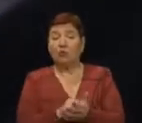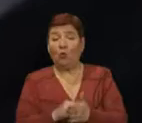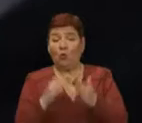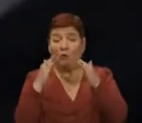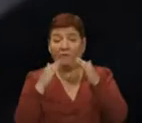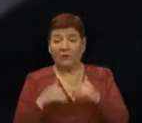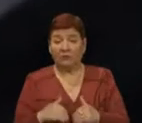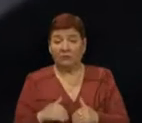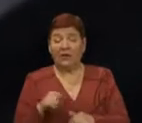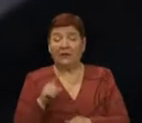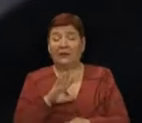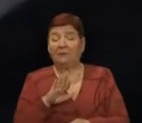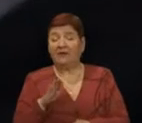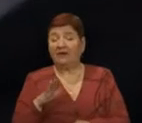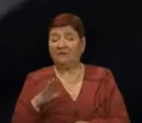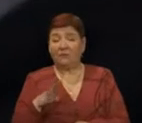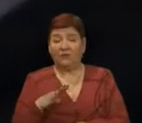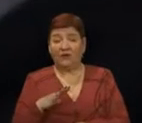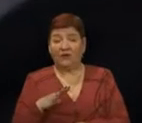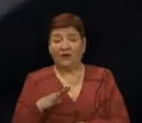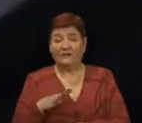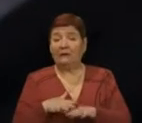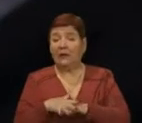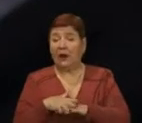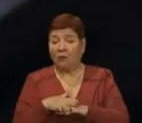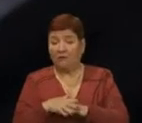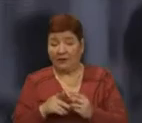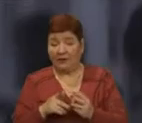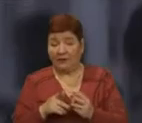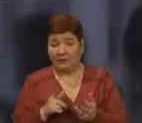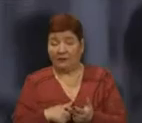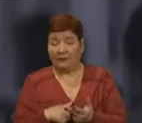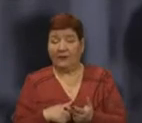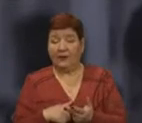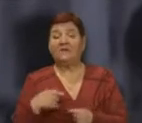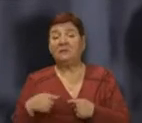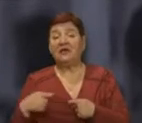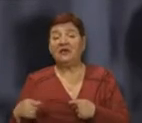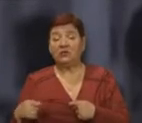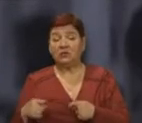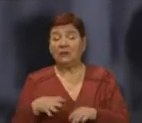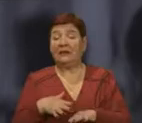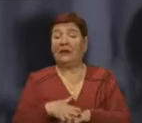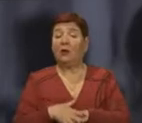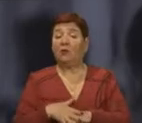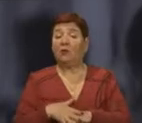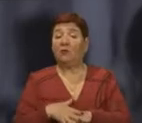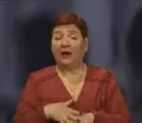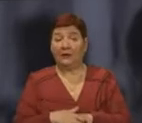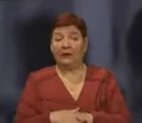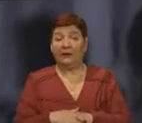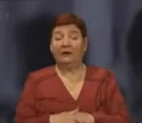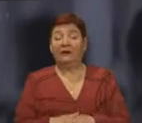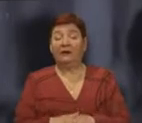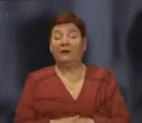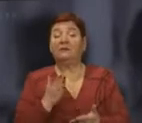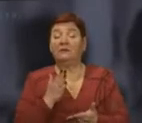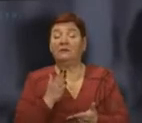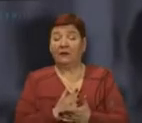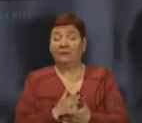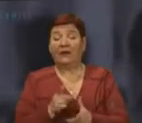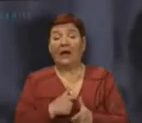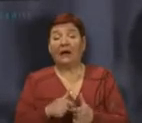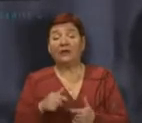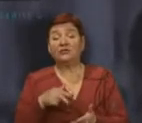зруйновано, там не відбувається нарахування. По всім іншим нарахування відбуваються,